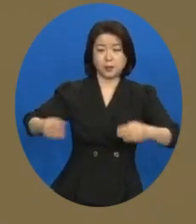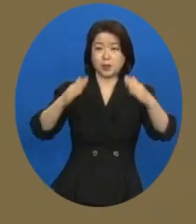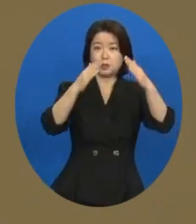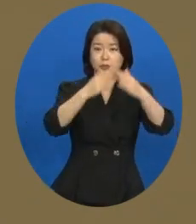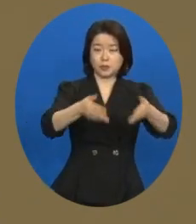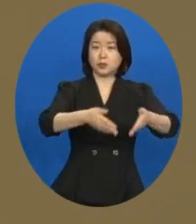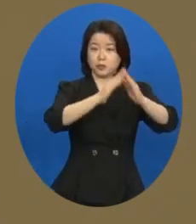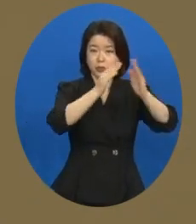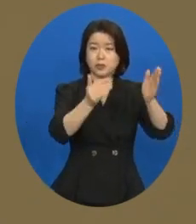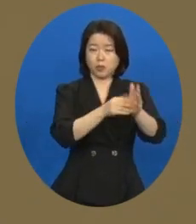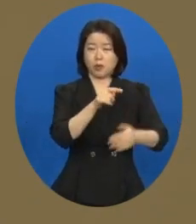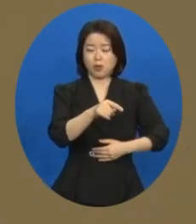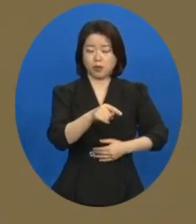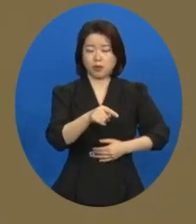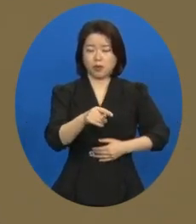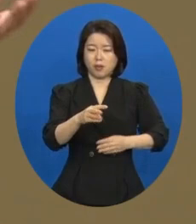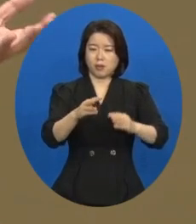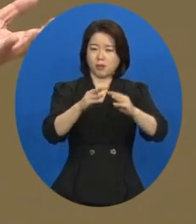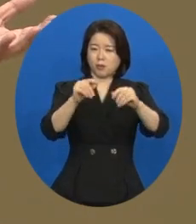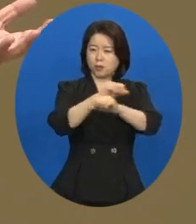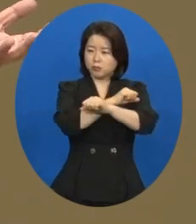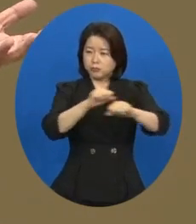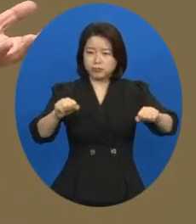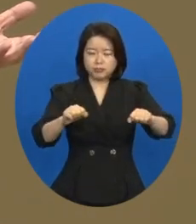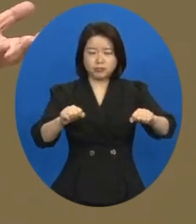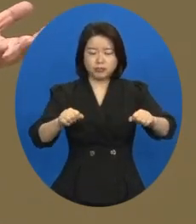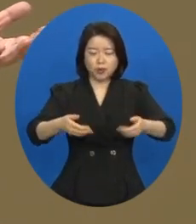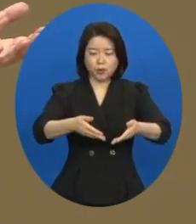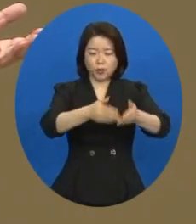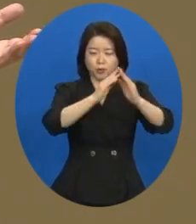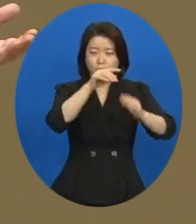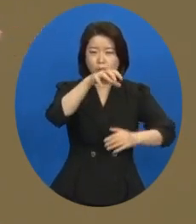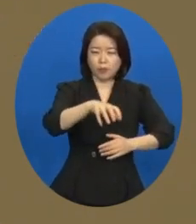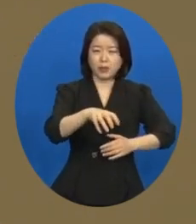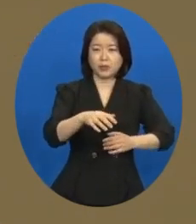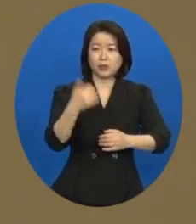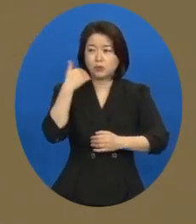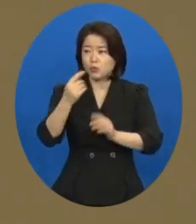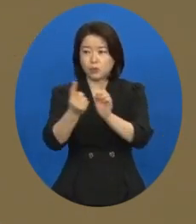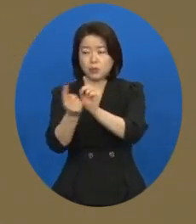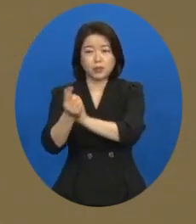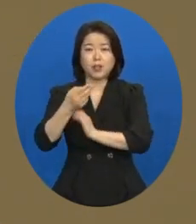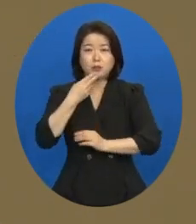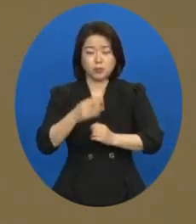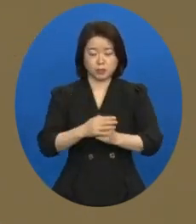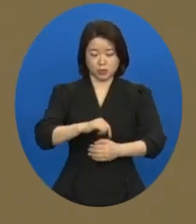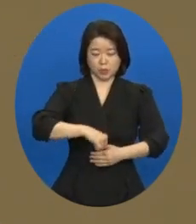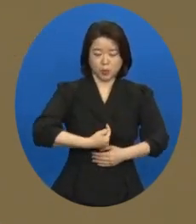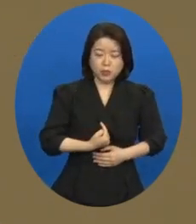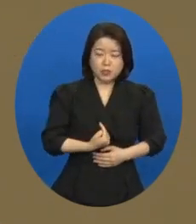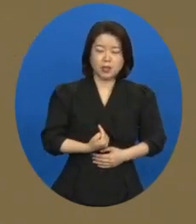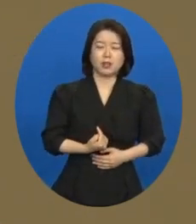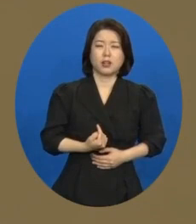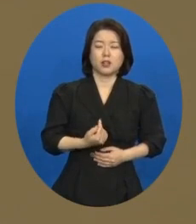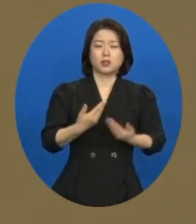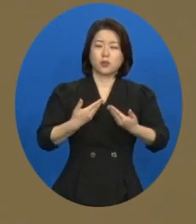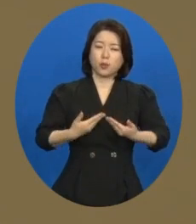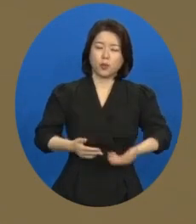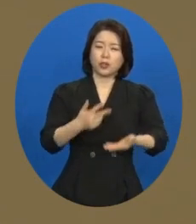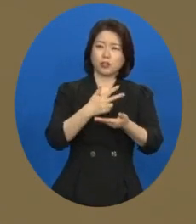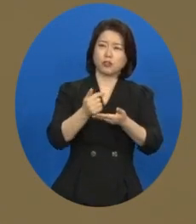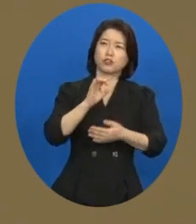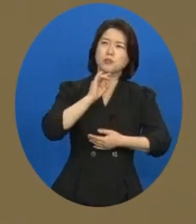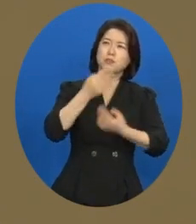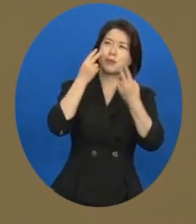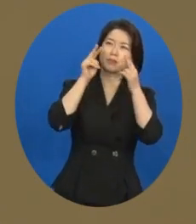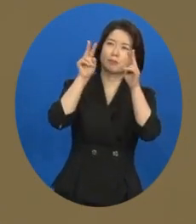사막의 수도원을 만들었으니 누구를 만날 수 있겠어요? 혼자서 조용히 주님만 바라보면서